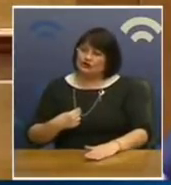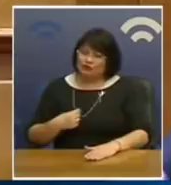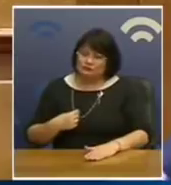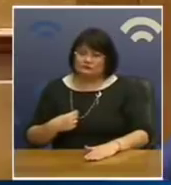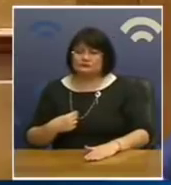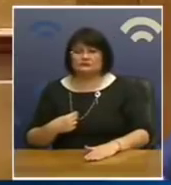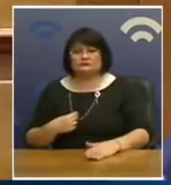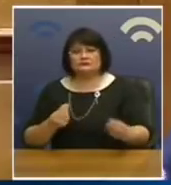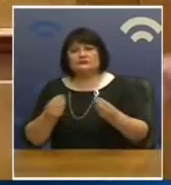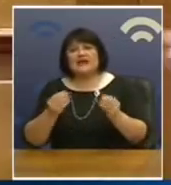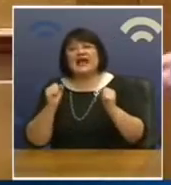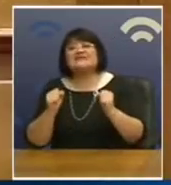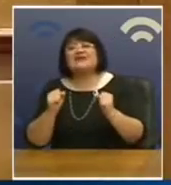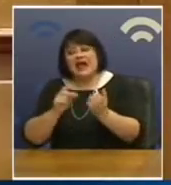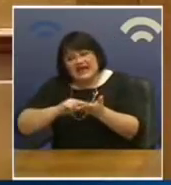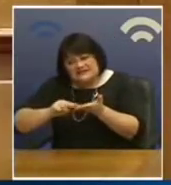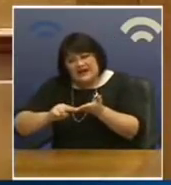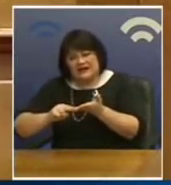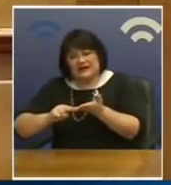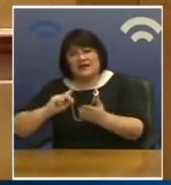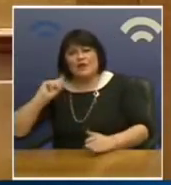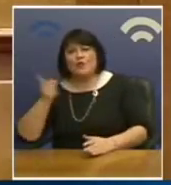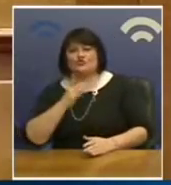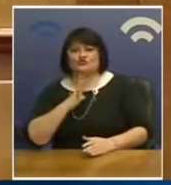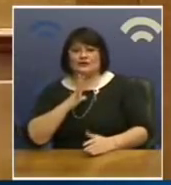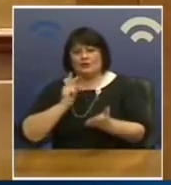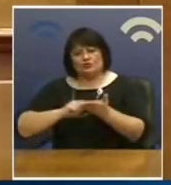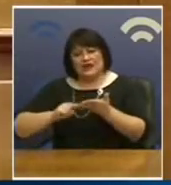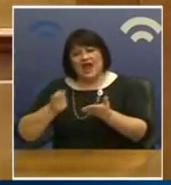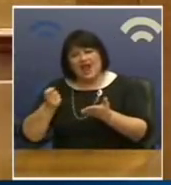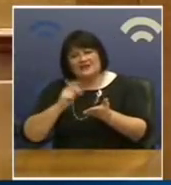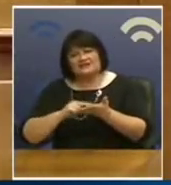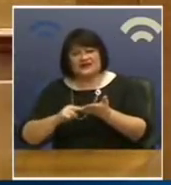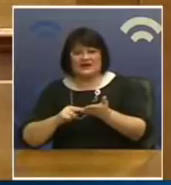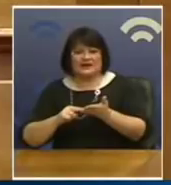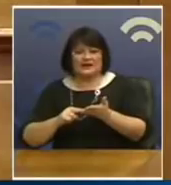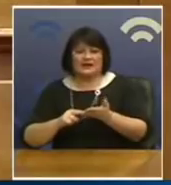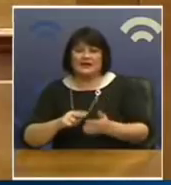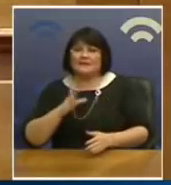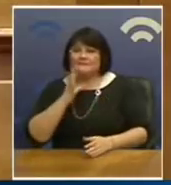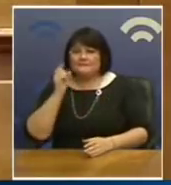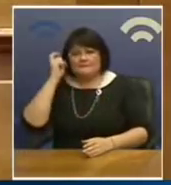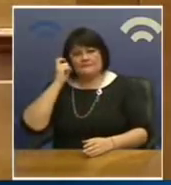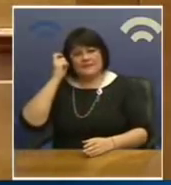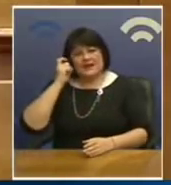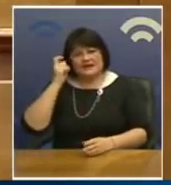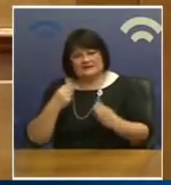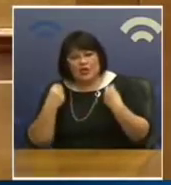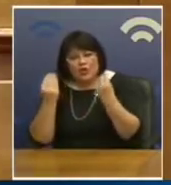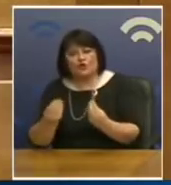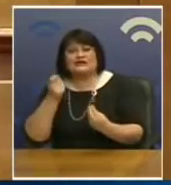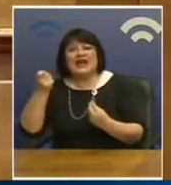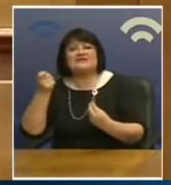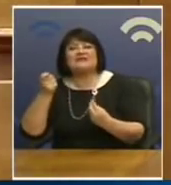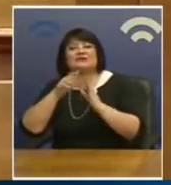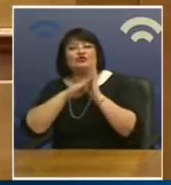κοινωνικής ασφάλισης, καθολικής κάλυψης, για να αποκλείσουμε διαπαντός κάθε σκέψη για εκχώρηση του ασφαλιστικού